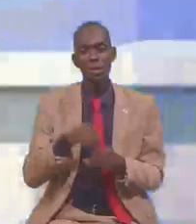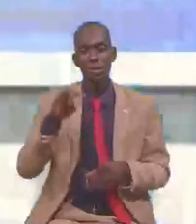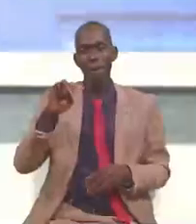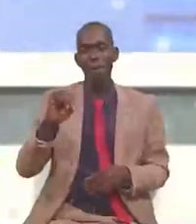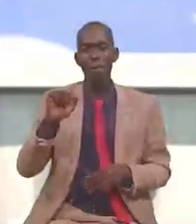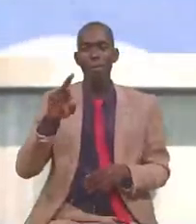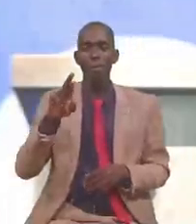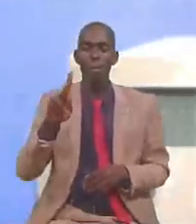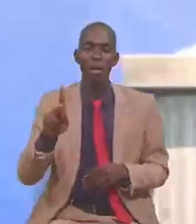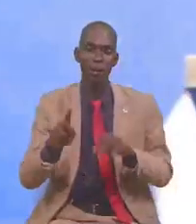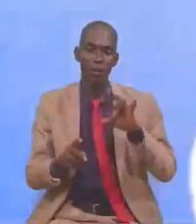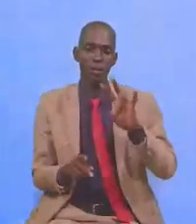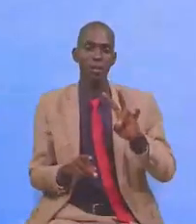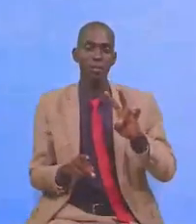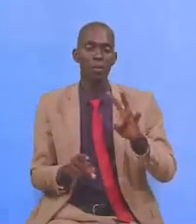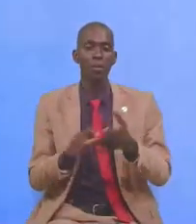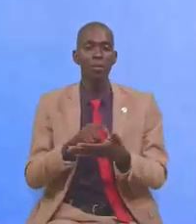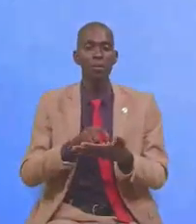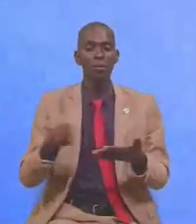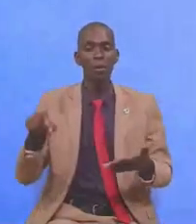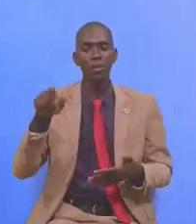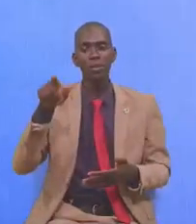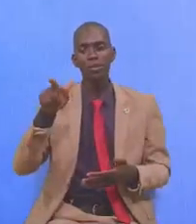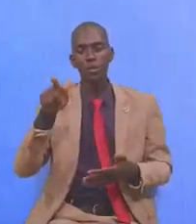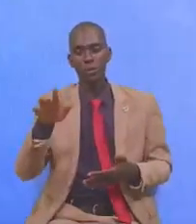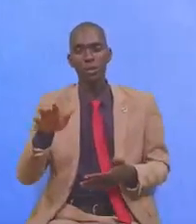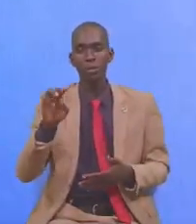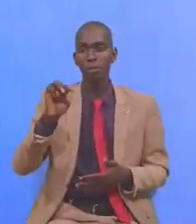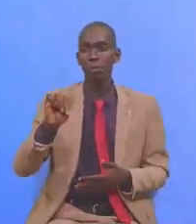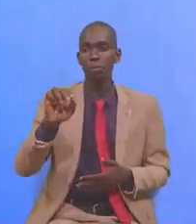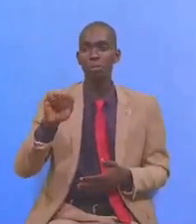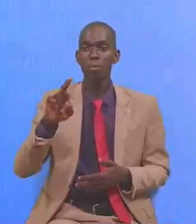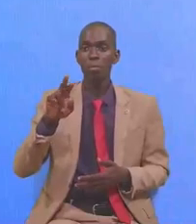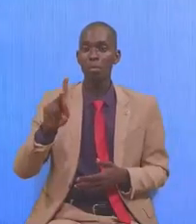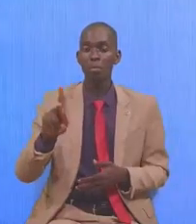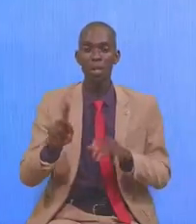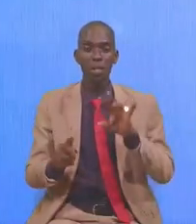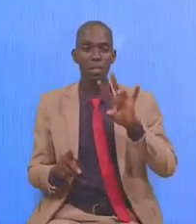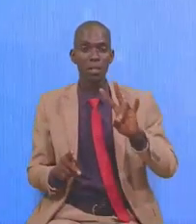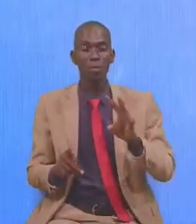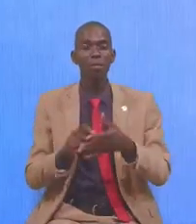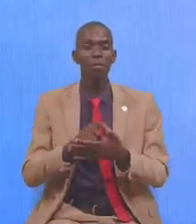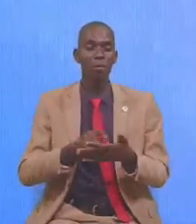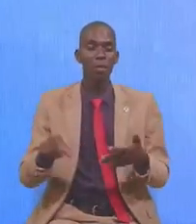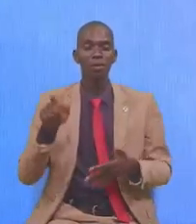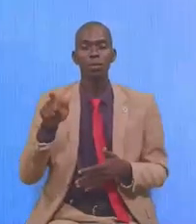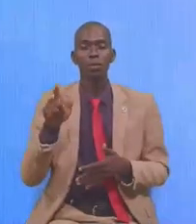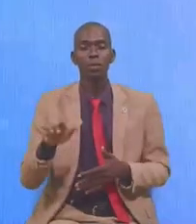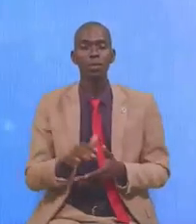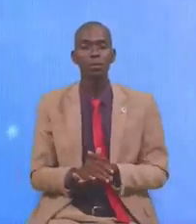Nous allons à Marc 7, verset 25. Marc 7,